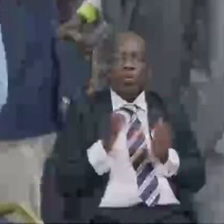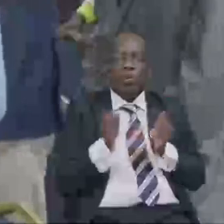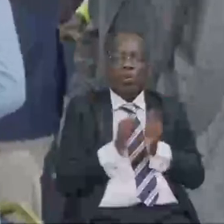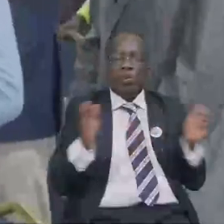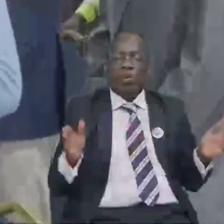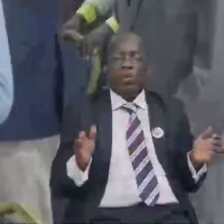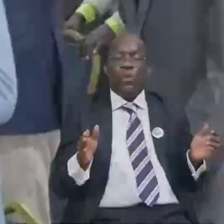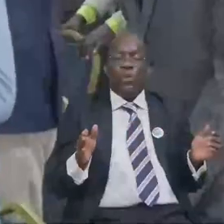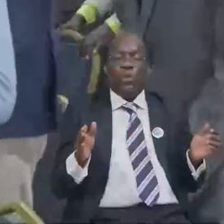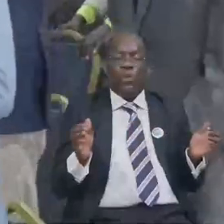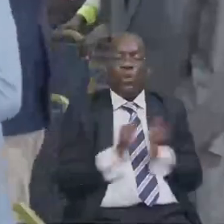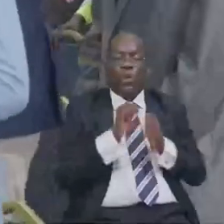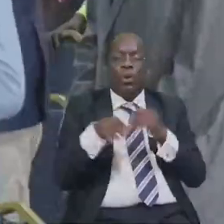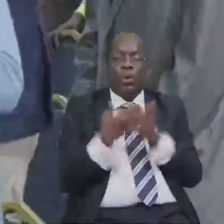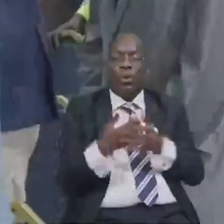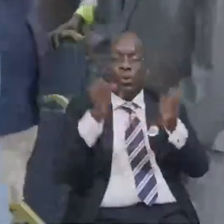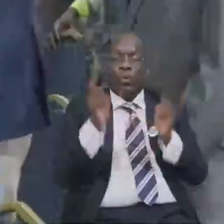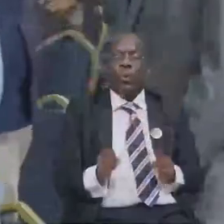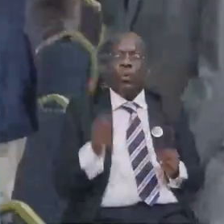Avec sa puissance là avec toi.